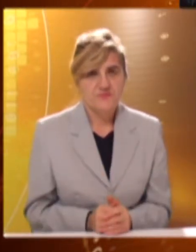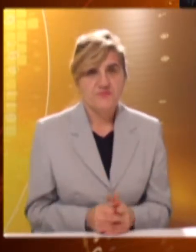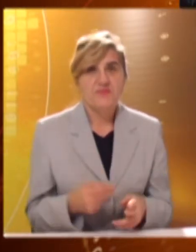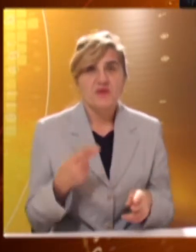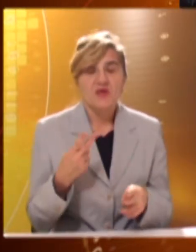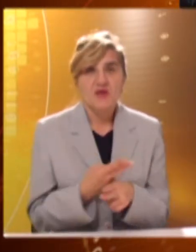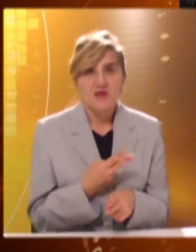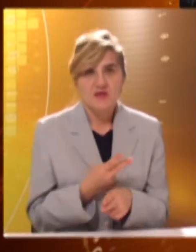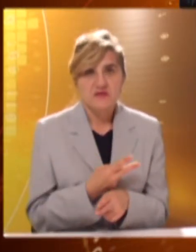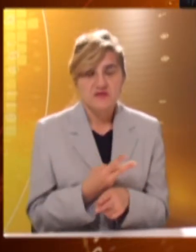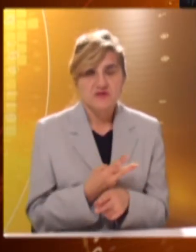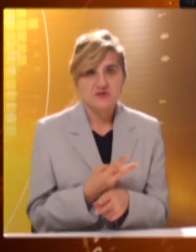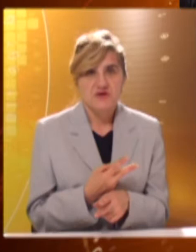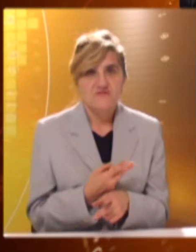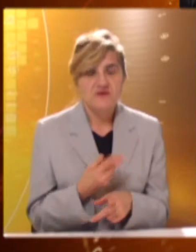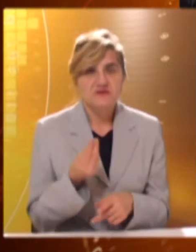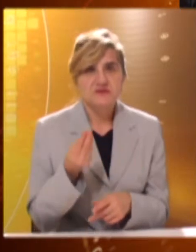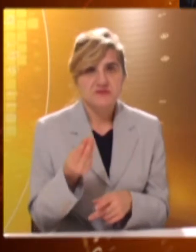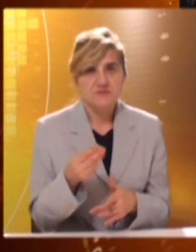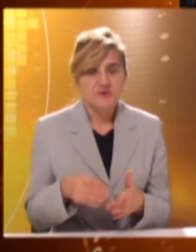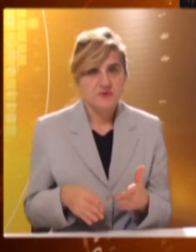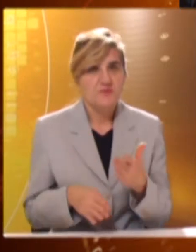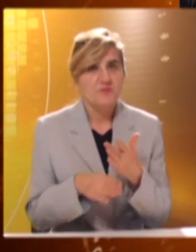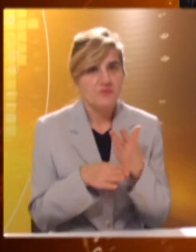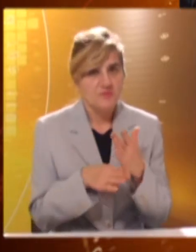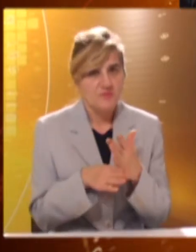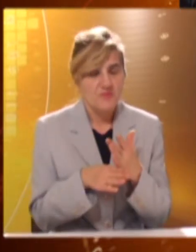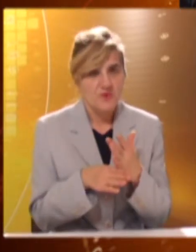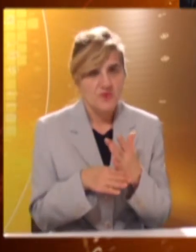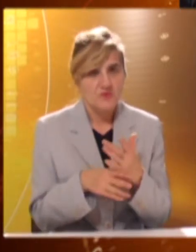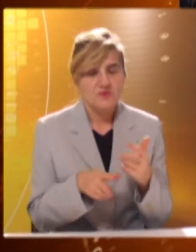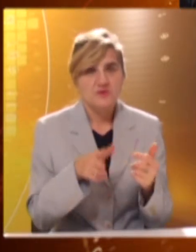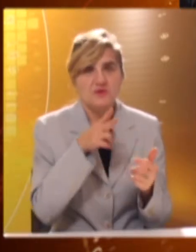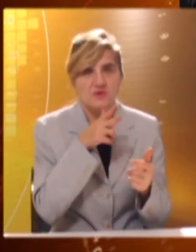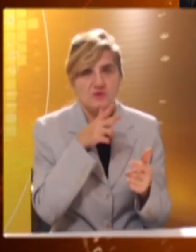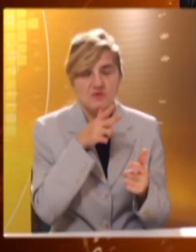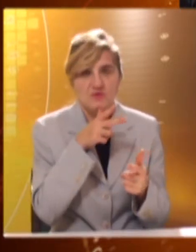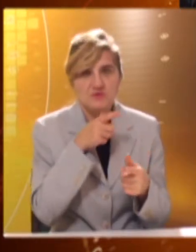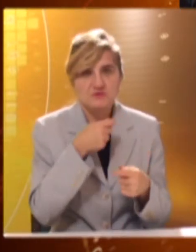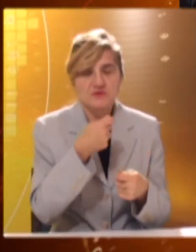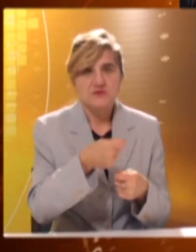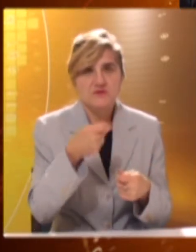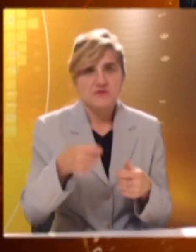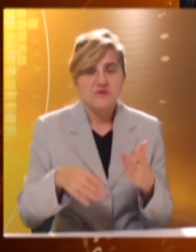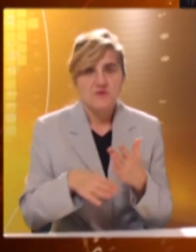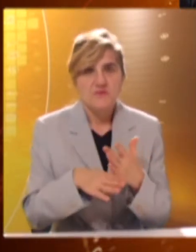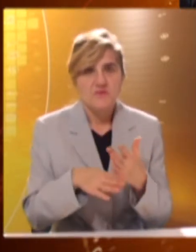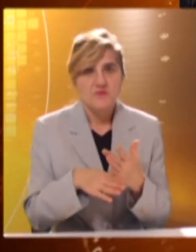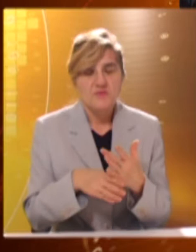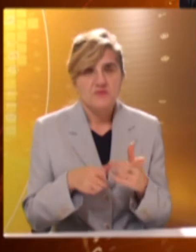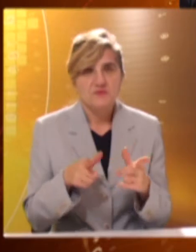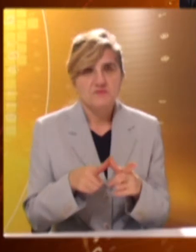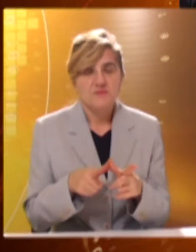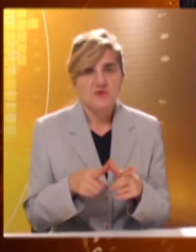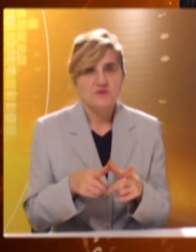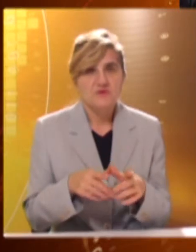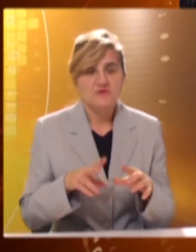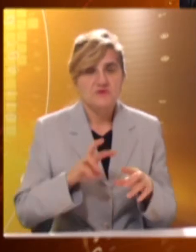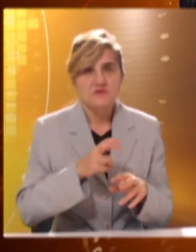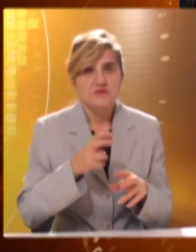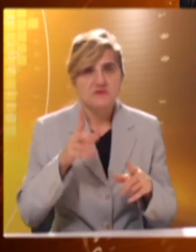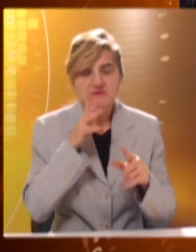državu Srbiju neće koštati ni dinara, ali program u kome država Srbija i tekako aktivno participira i dodatnim učešćem preko